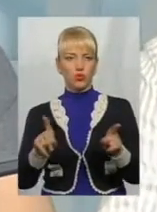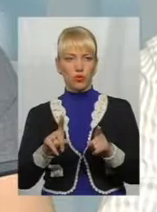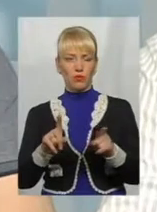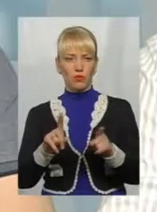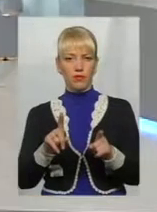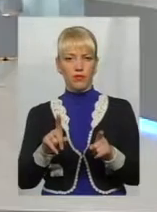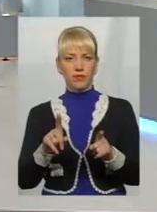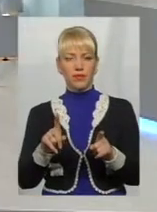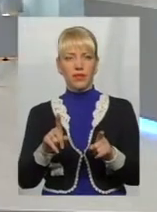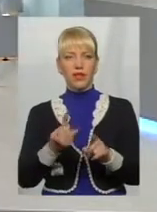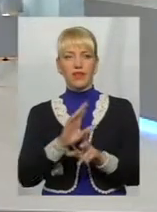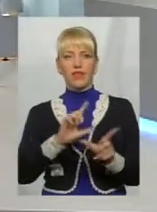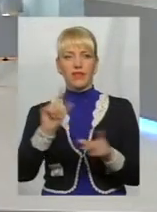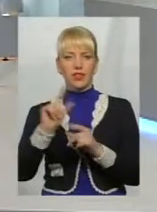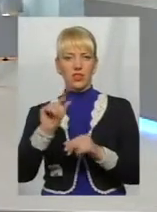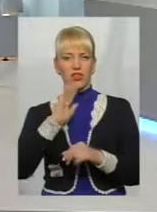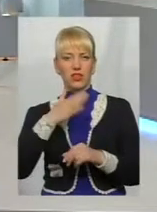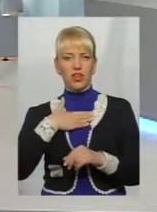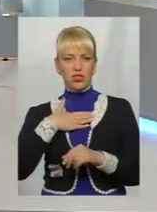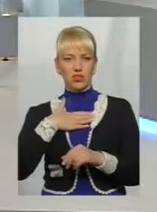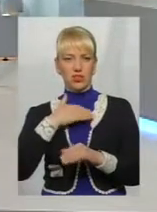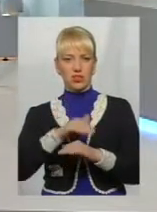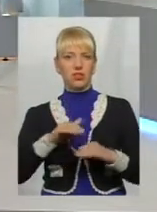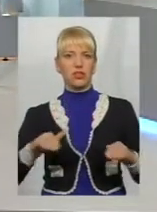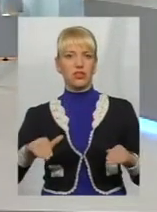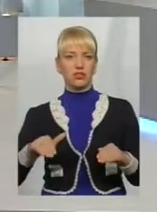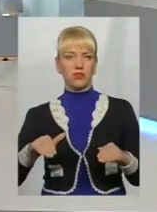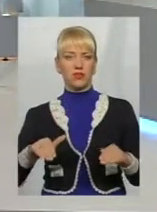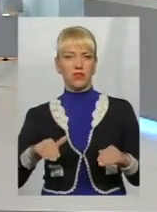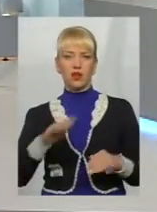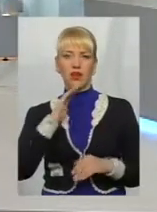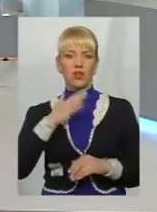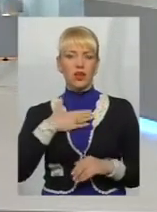Для того, щоб не виїжджали наші діти, наші